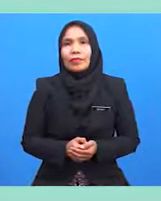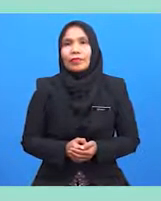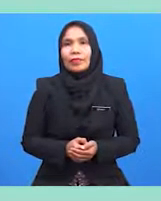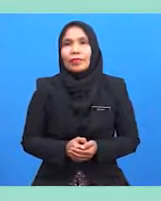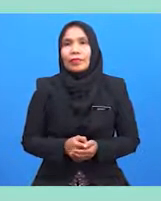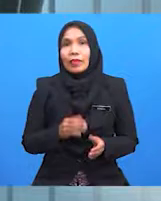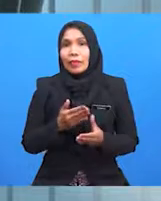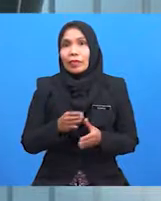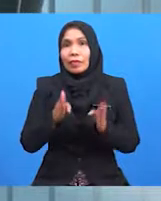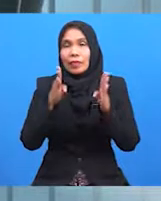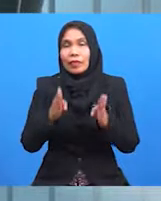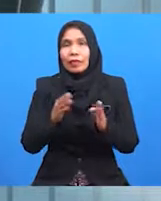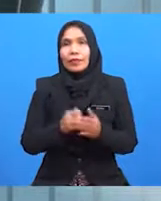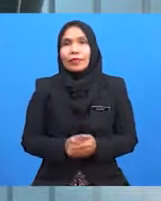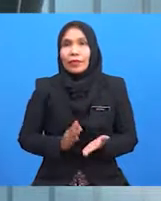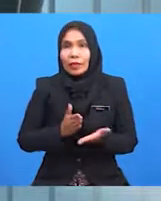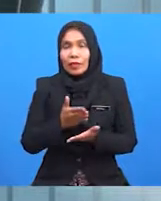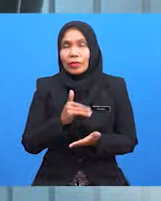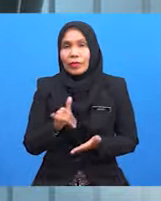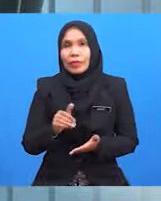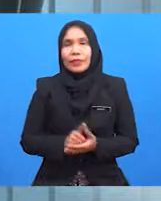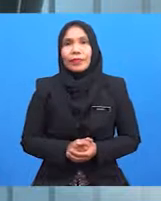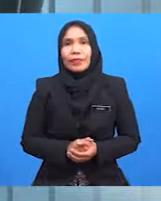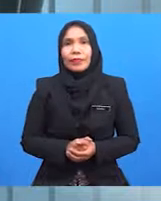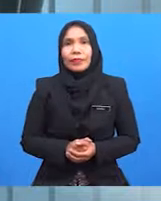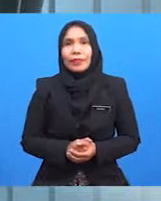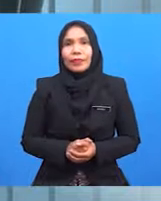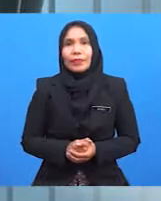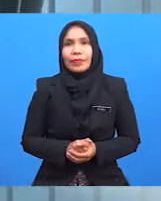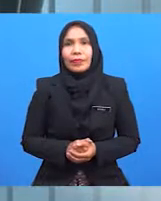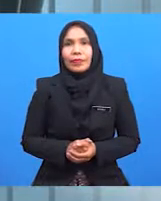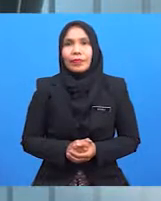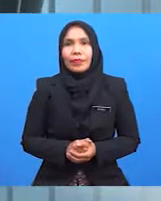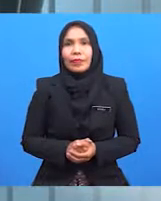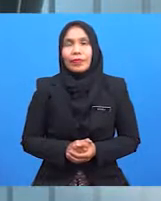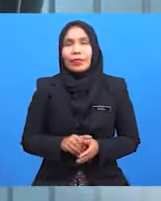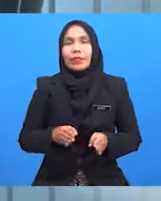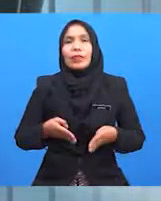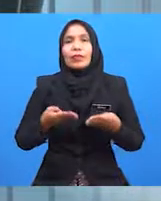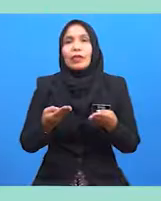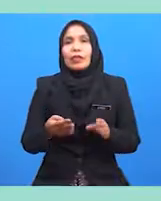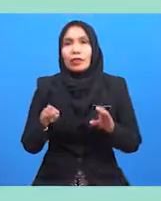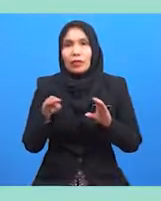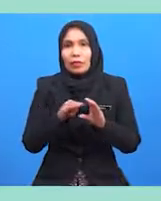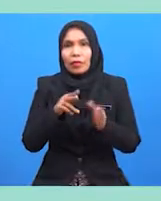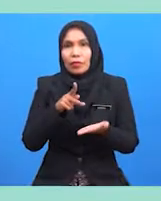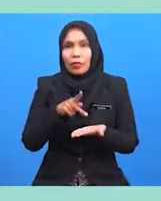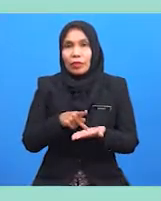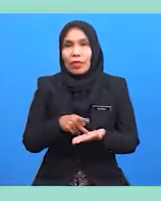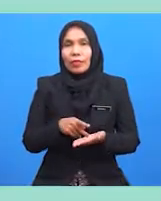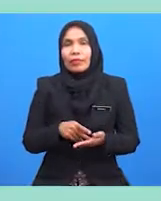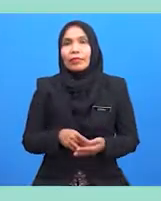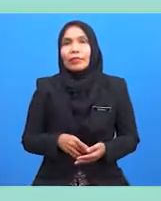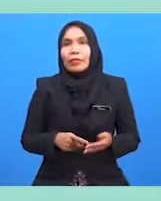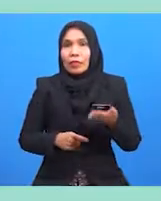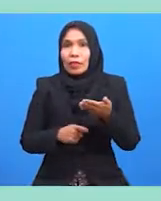RM80.59. Seterusnya, marilah kita belajar bagaimana Bank Pusat campur tangan